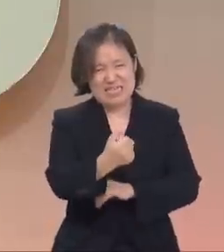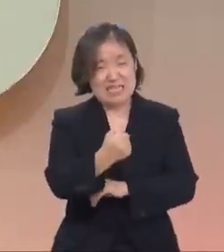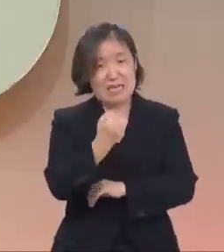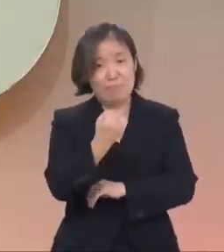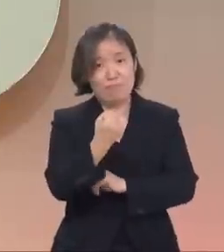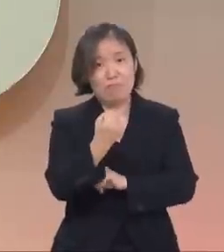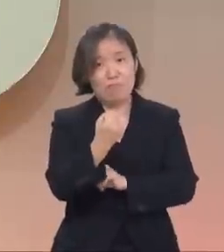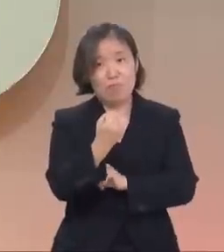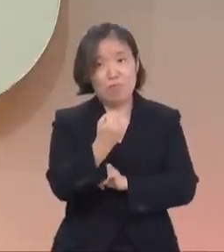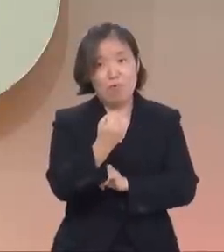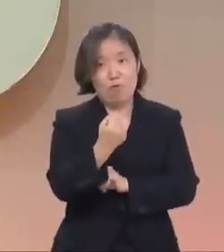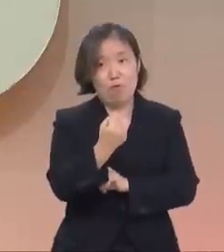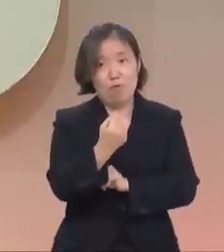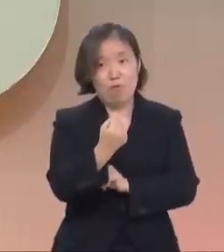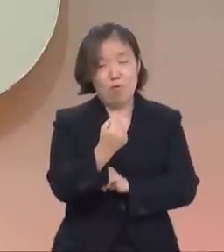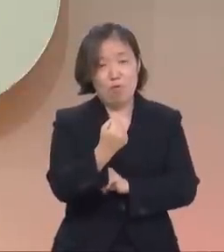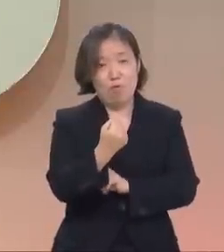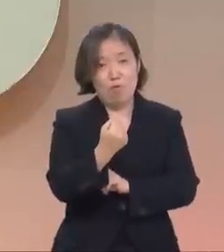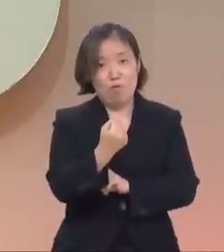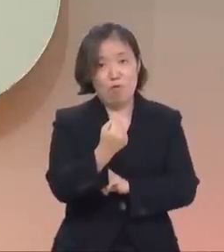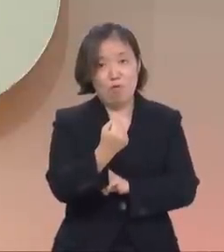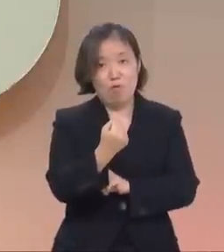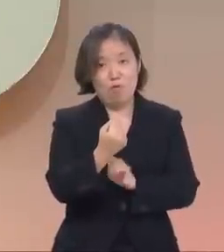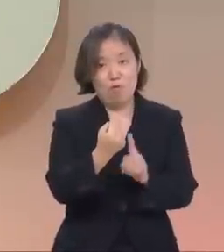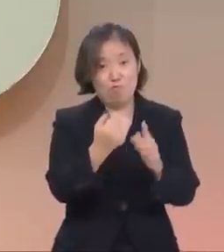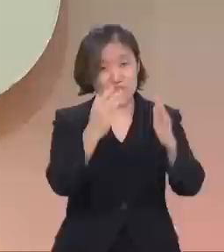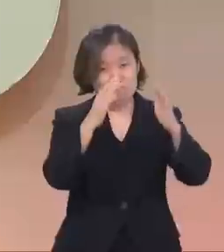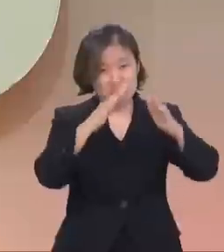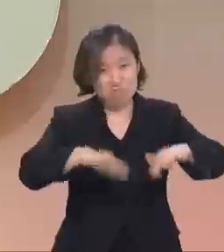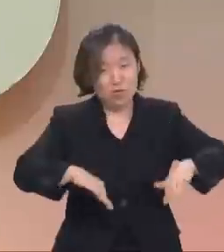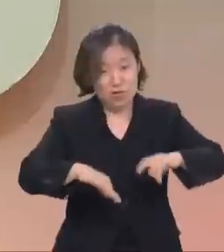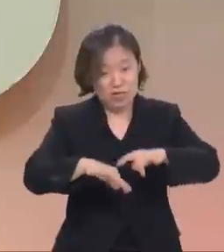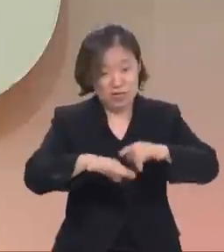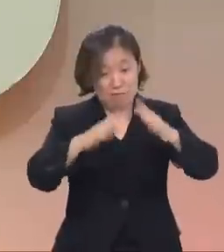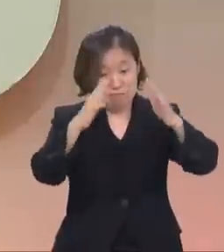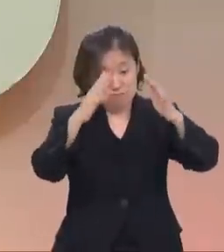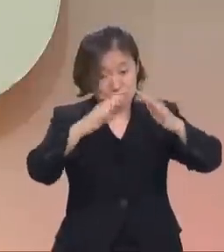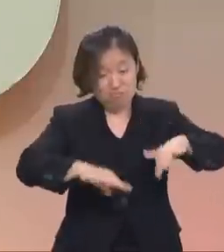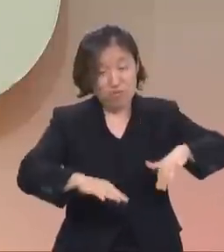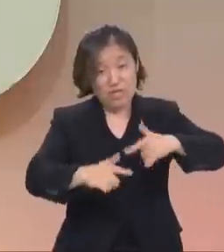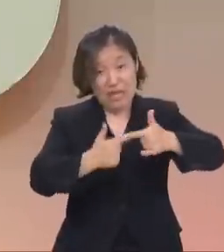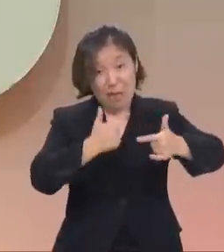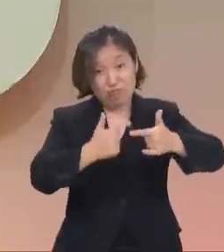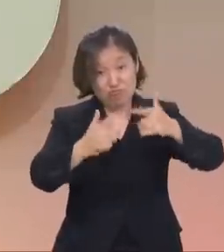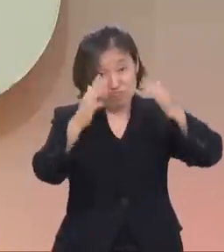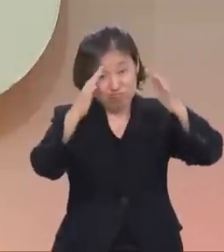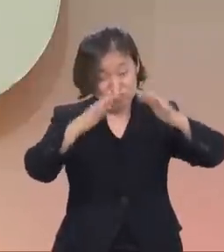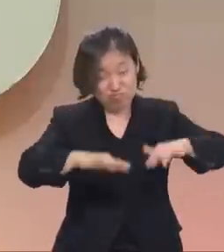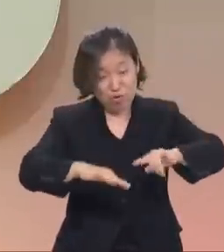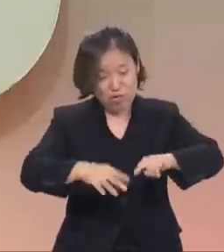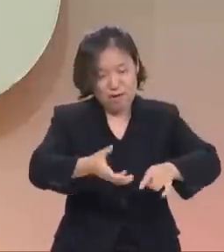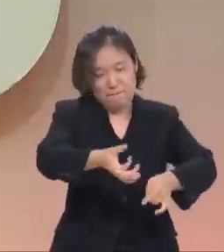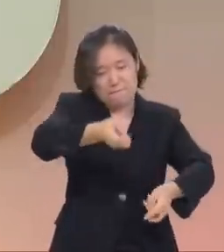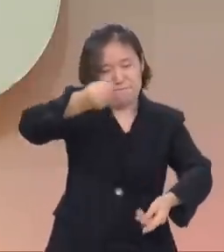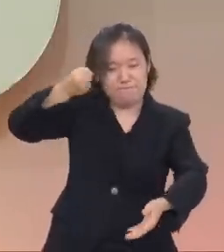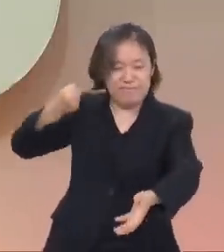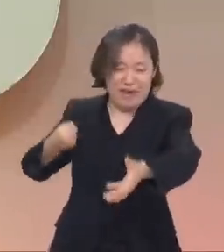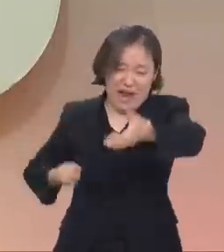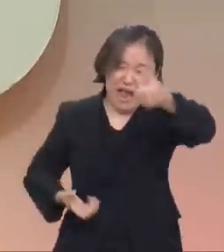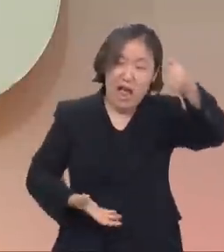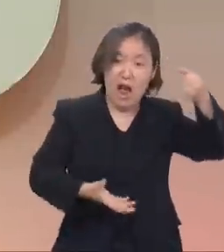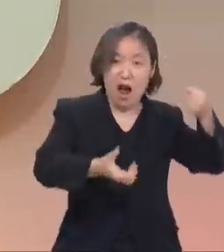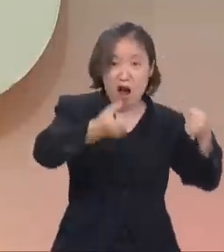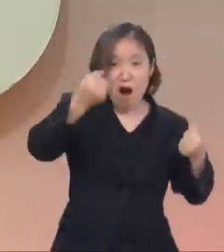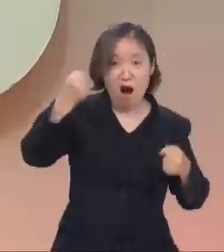엄청난 괴력을 발휘해서 그 무너진 스님 위로 무너져 있는 나무들을 다